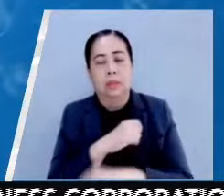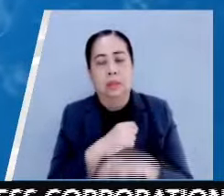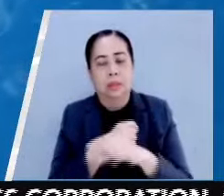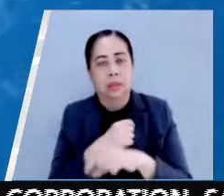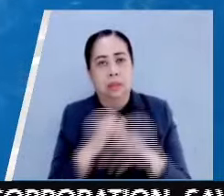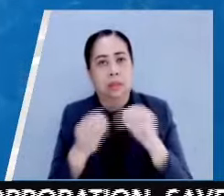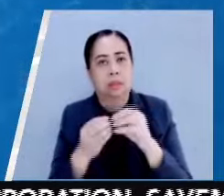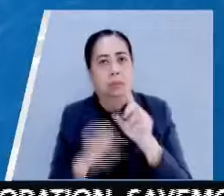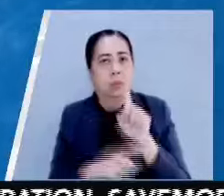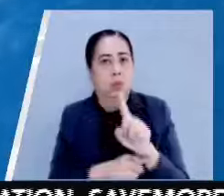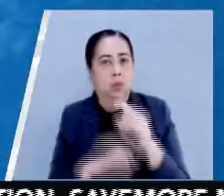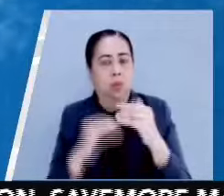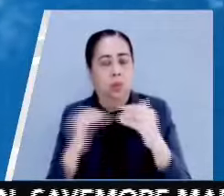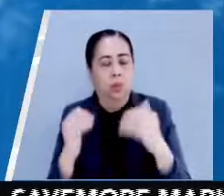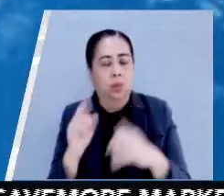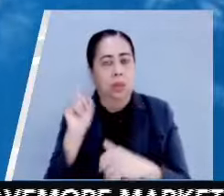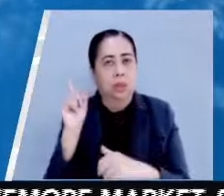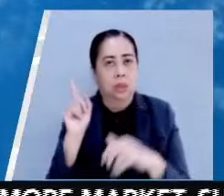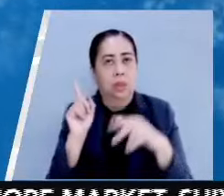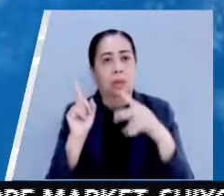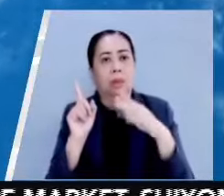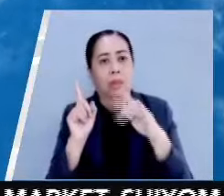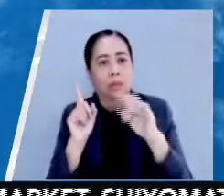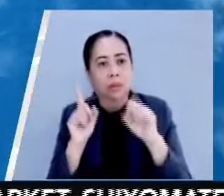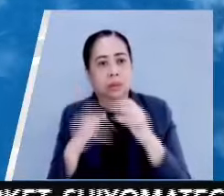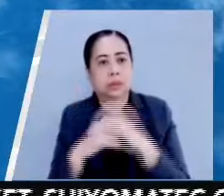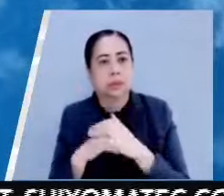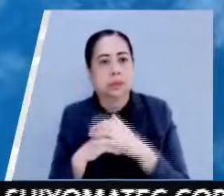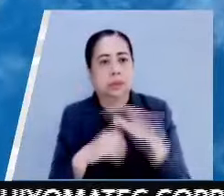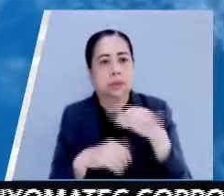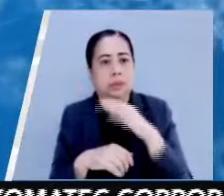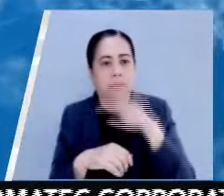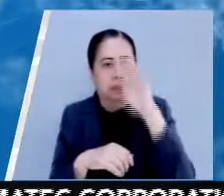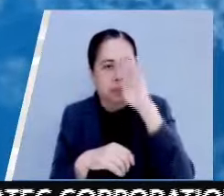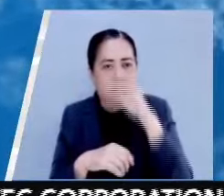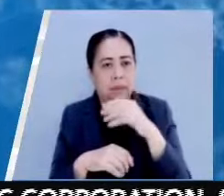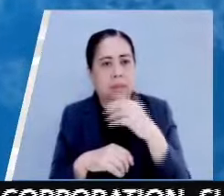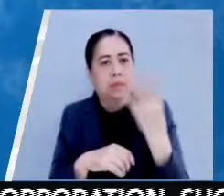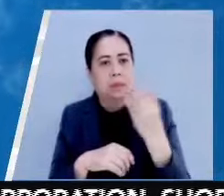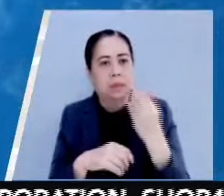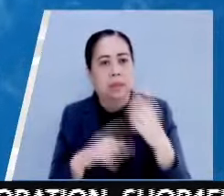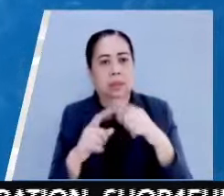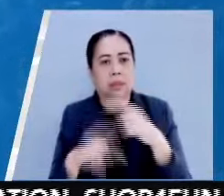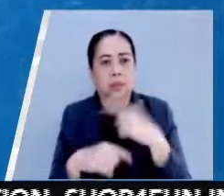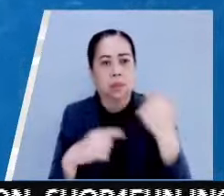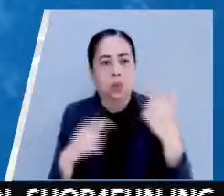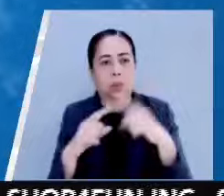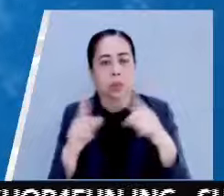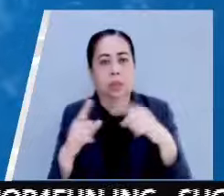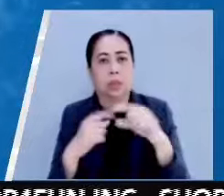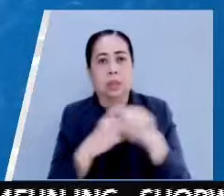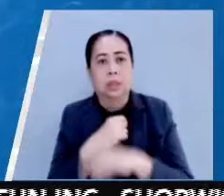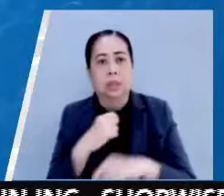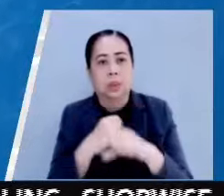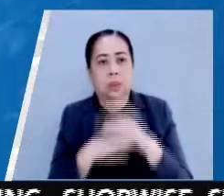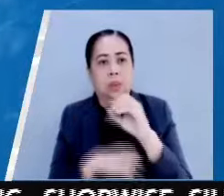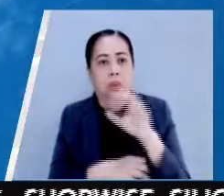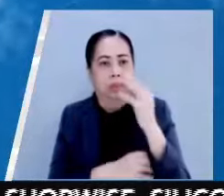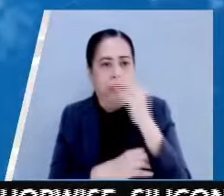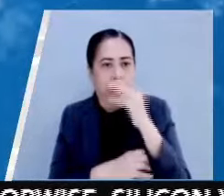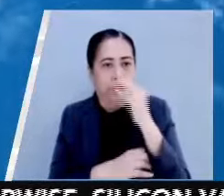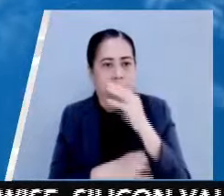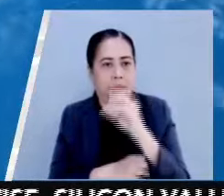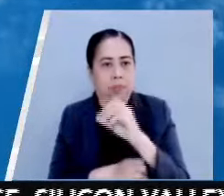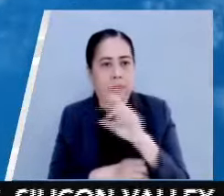1 naman sa Batanes, rest of Rizal, rest of Cavite, Batangas, Laguna, rest of Quezon, Occidental Mindoro, Oriental